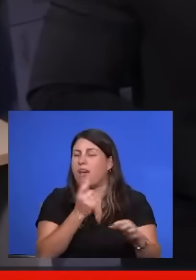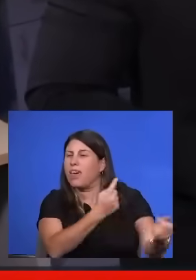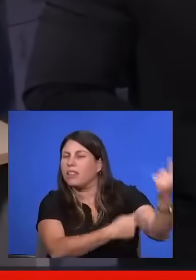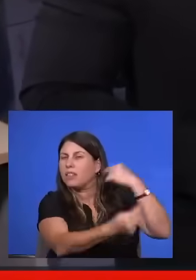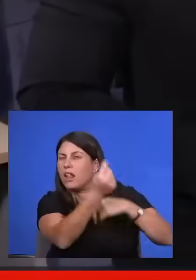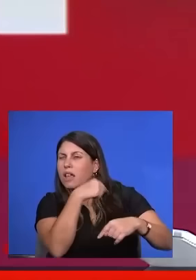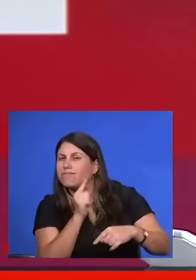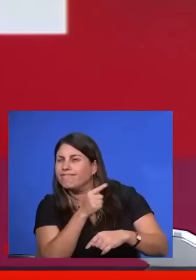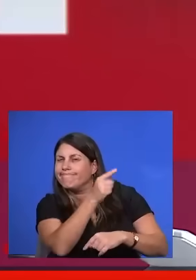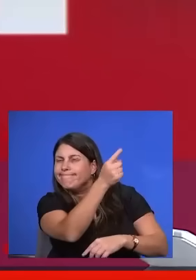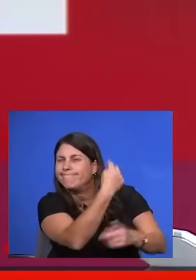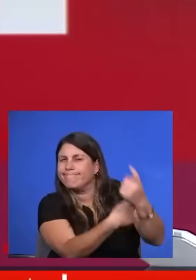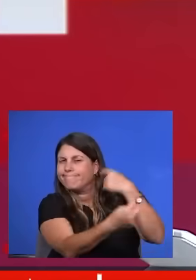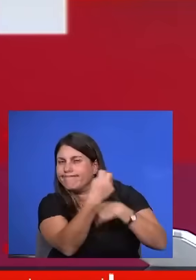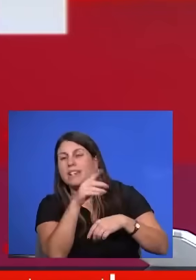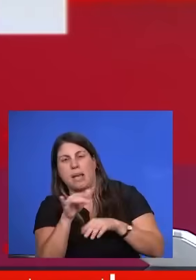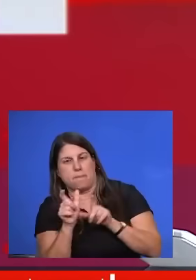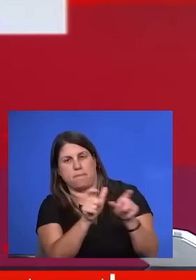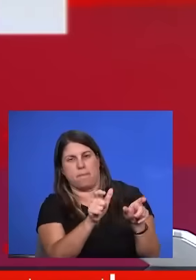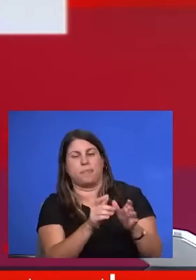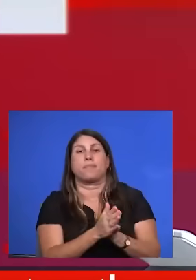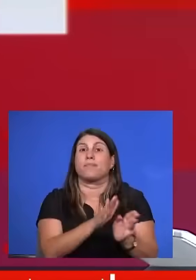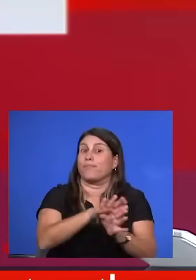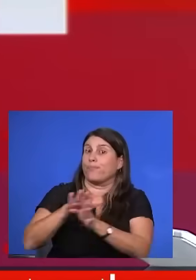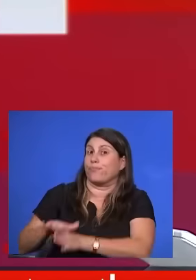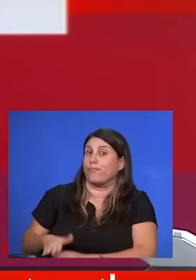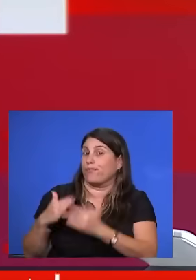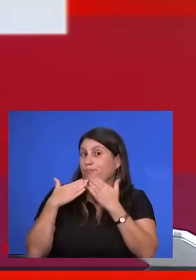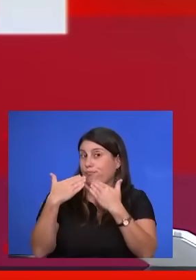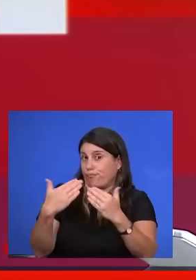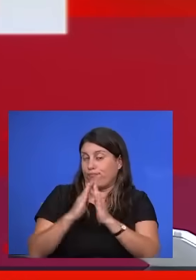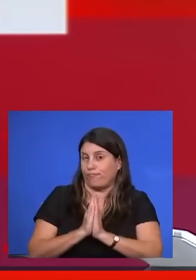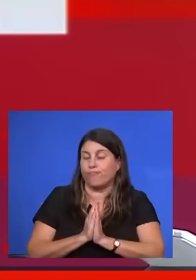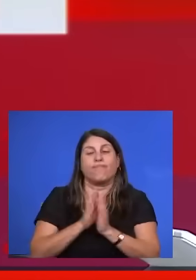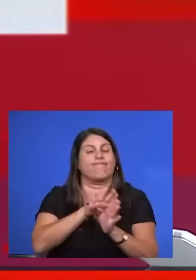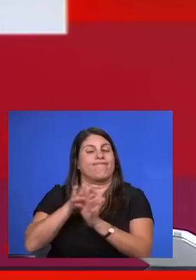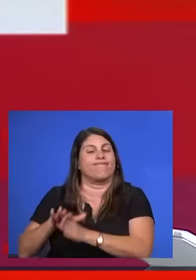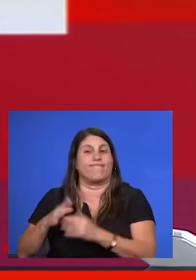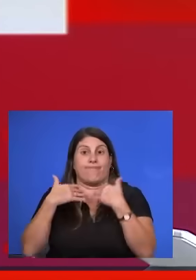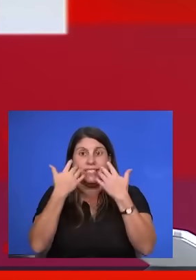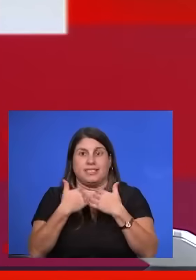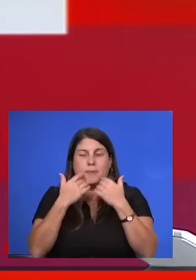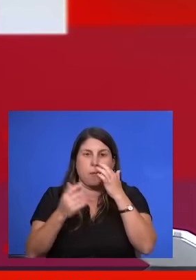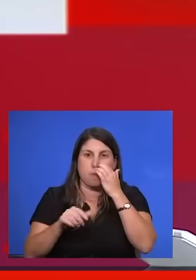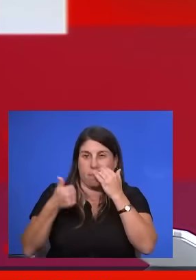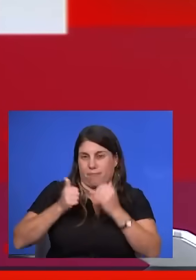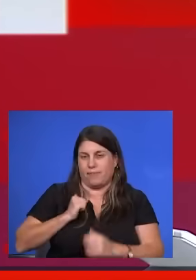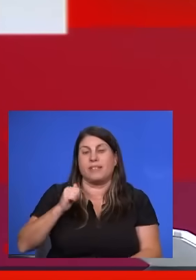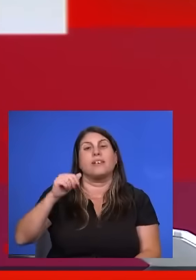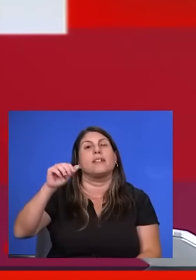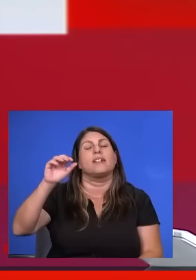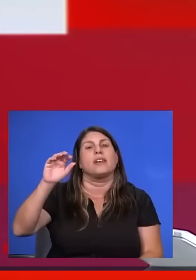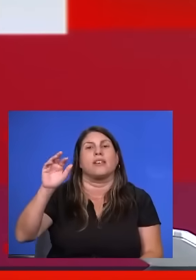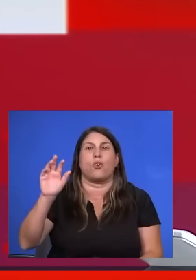נוספות. תודה רבה, עמיחי. עכשיו לסיפור הזה, רב סמל אופק רוסו, לוחם וחובש בשייטת